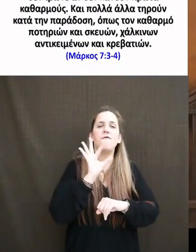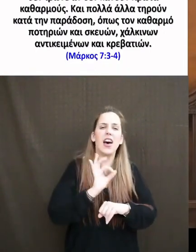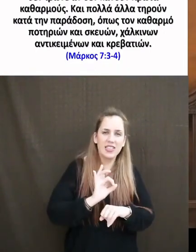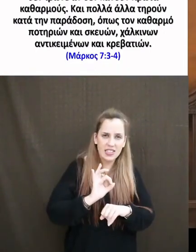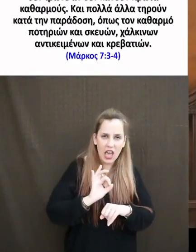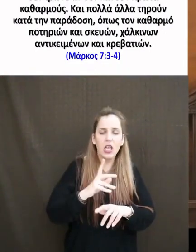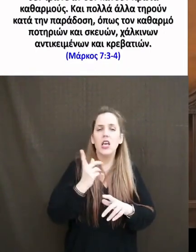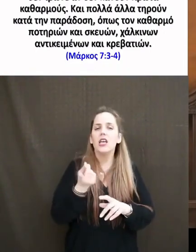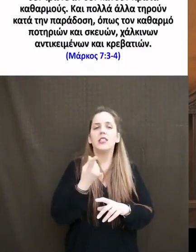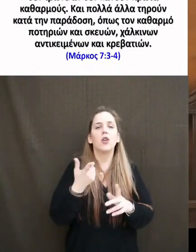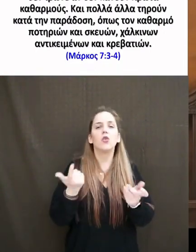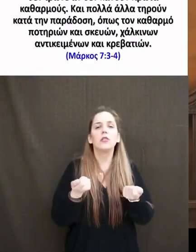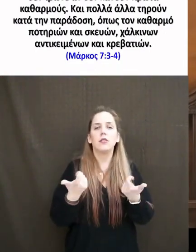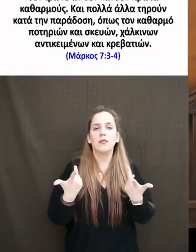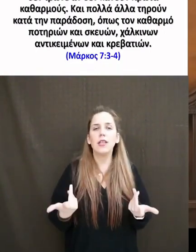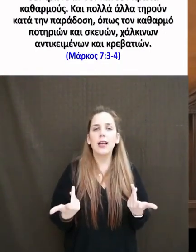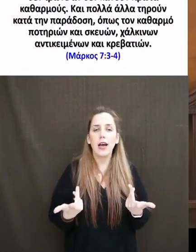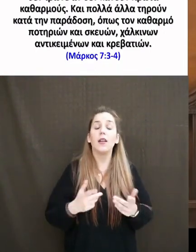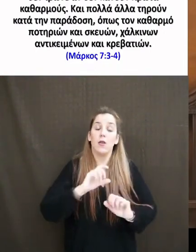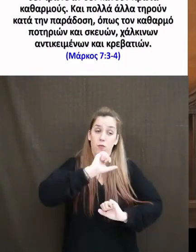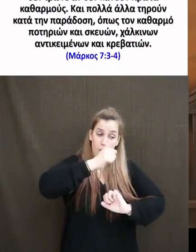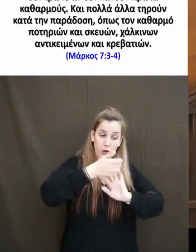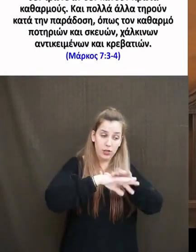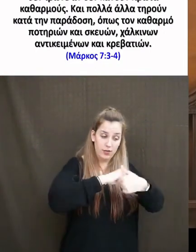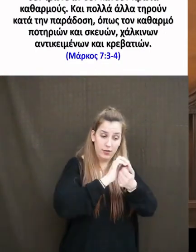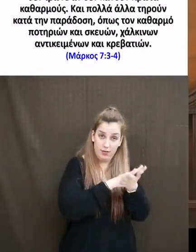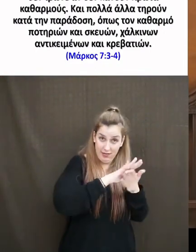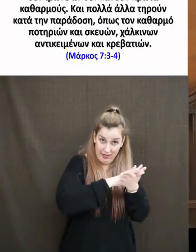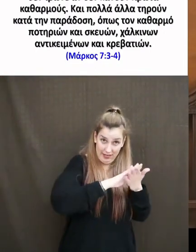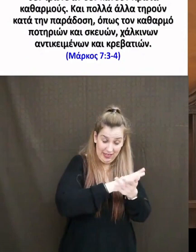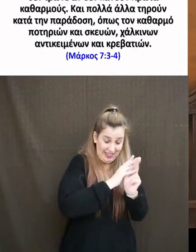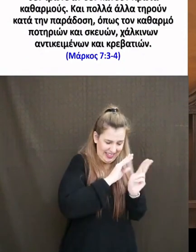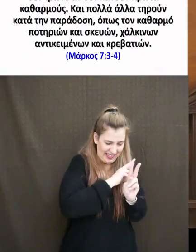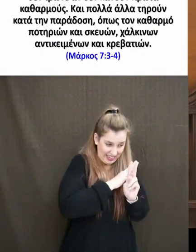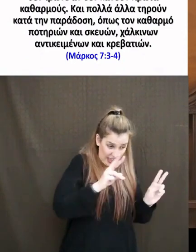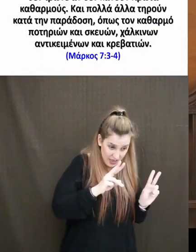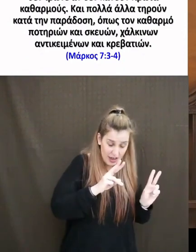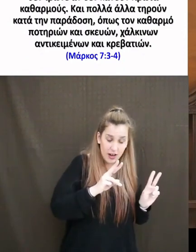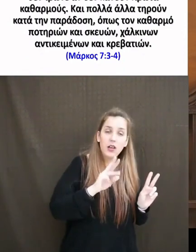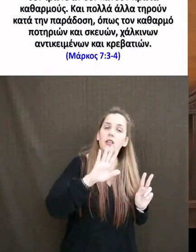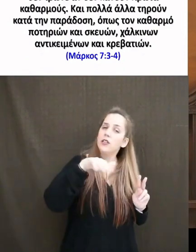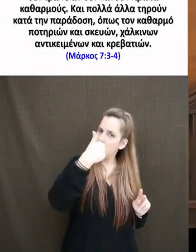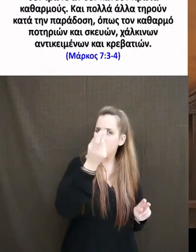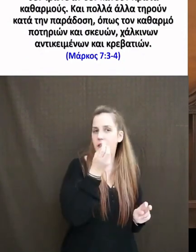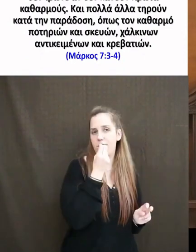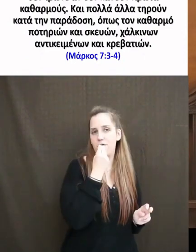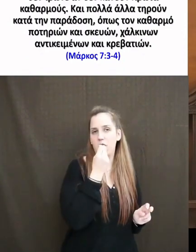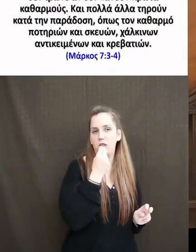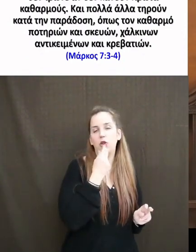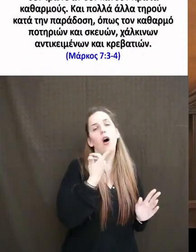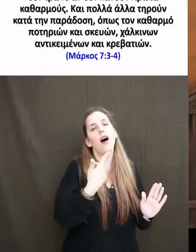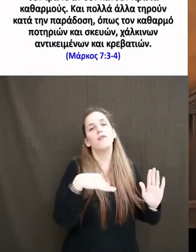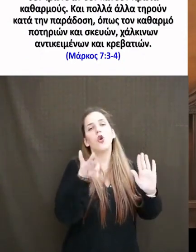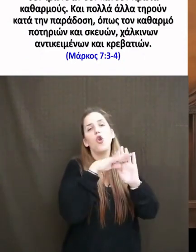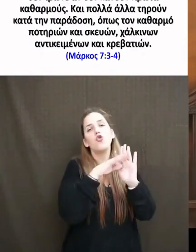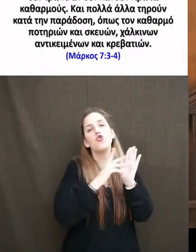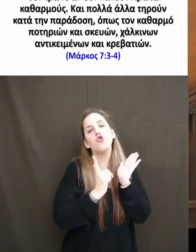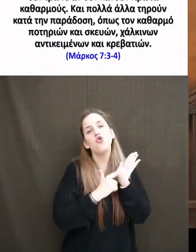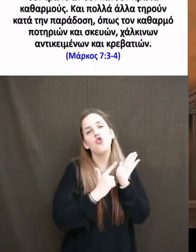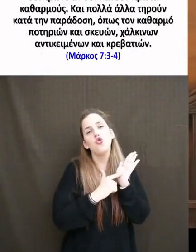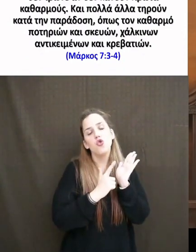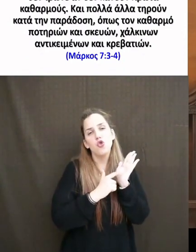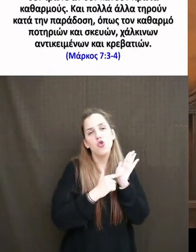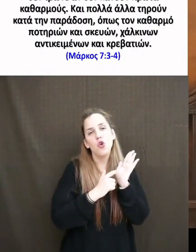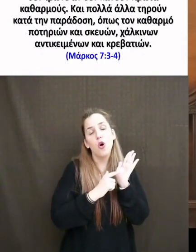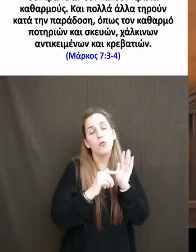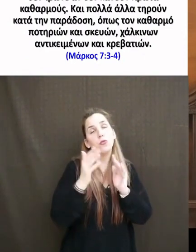τους, τηρώντας έτσι την παράδοση των προγόνων τους. Επίσης, όταν επιστρέφουν από την αγορά, δεν τρώνε αν δεν κάνουν πρώτα καθαρμούς. Και